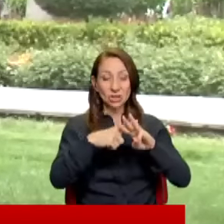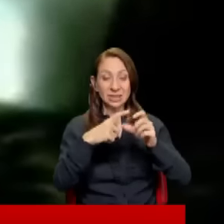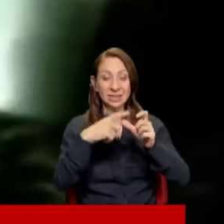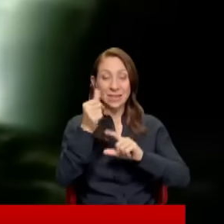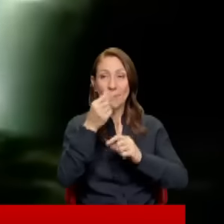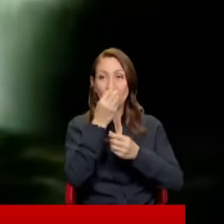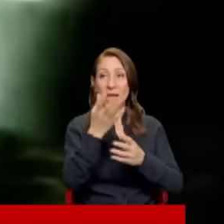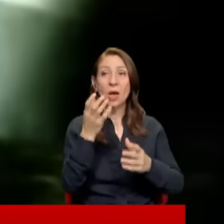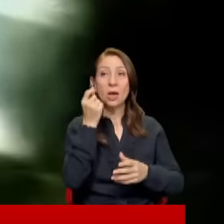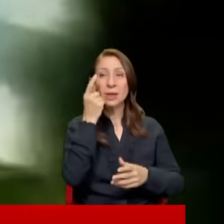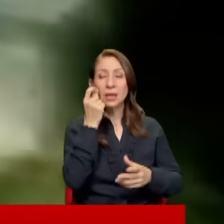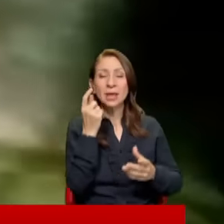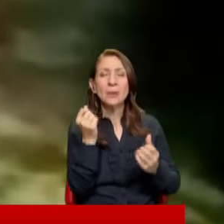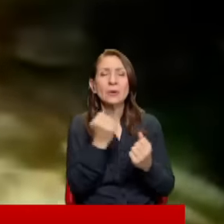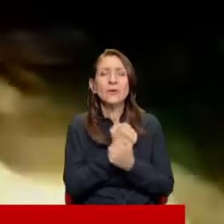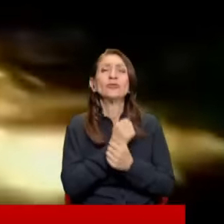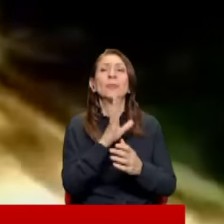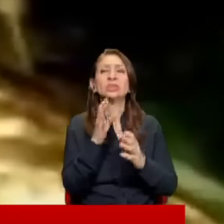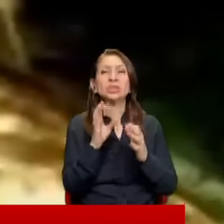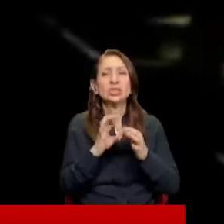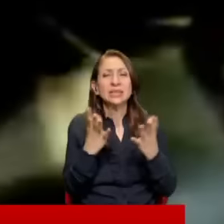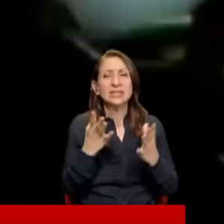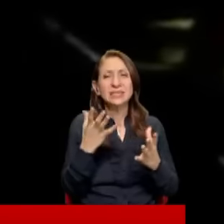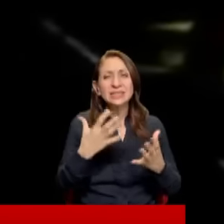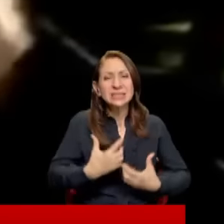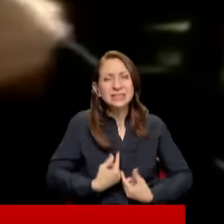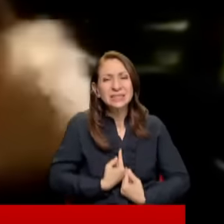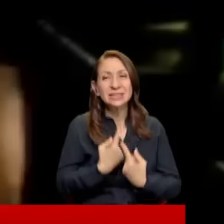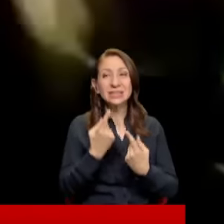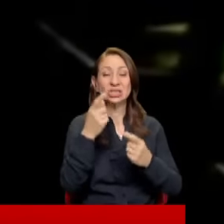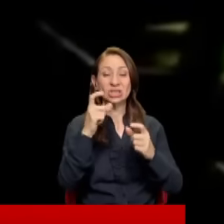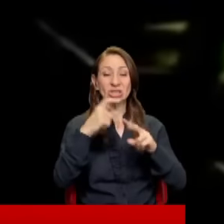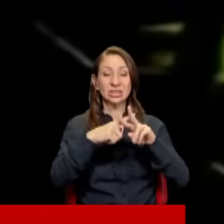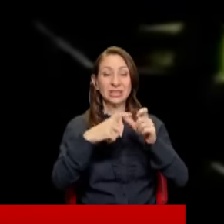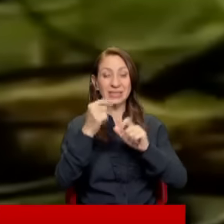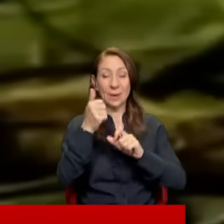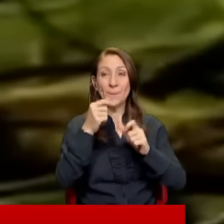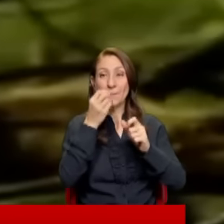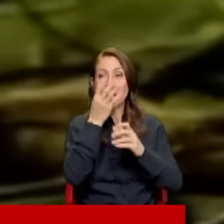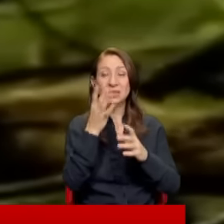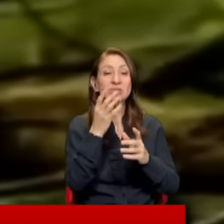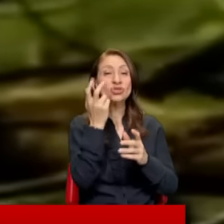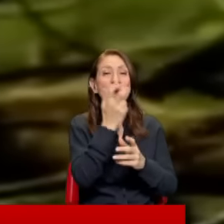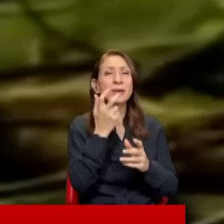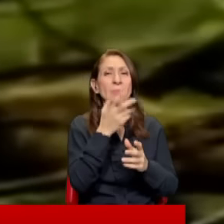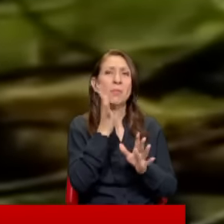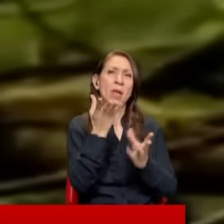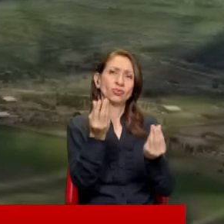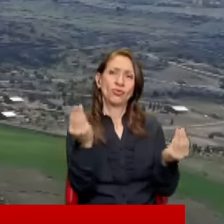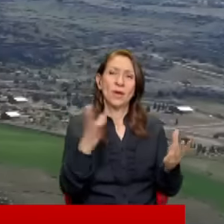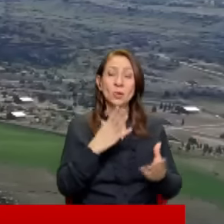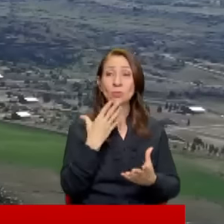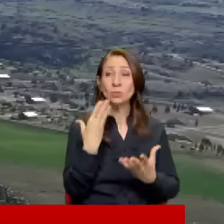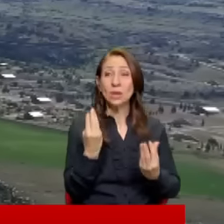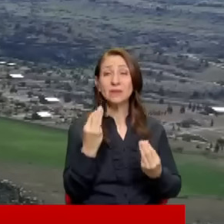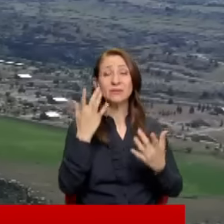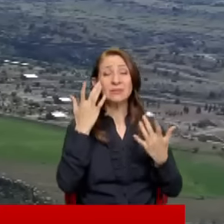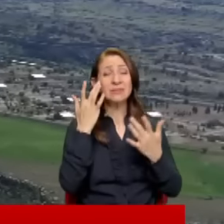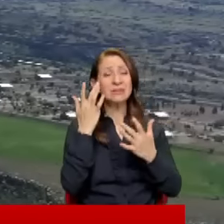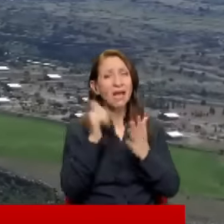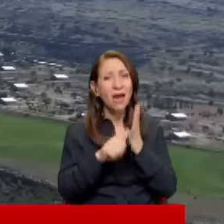türküsü hasreti kavuşamamanın çaresizliğini derin derin hissettiğimiz Gesi Bağları türküsünü bilmeyen yoktur güzelliğiyle tarihi